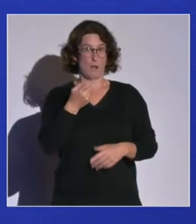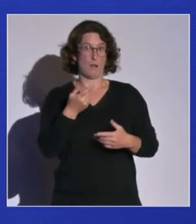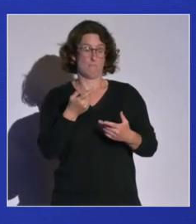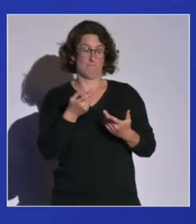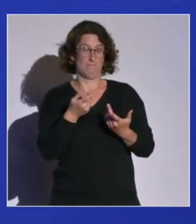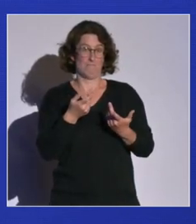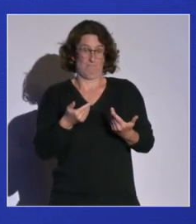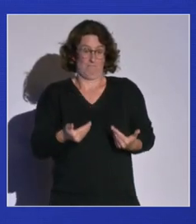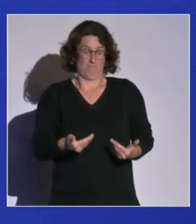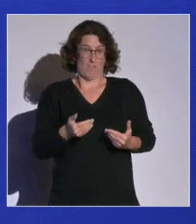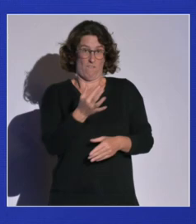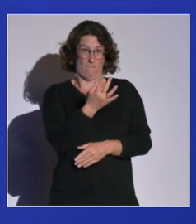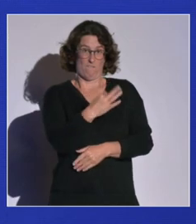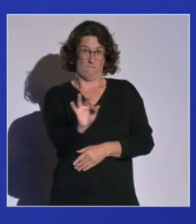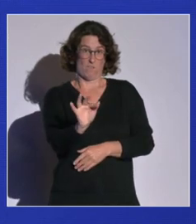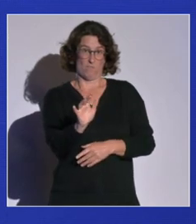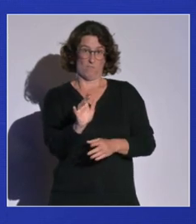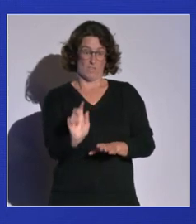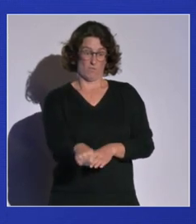pas profonde, profondissime.